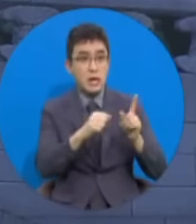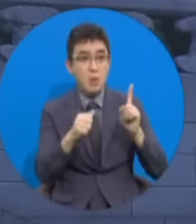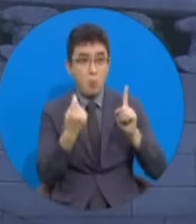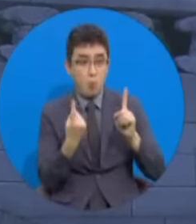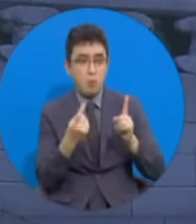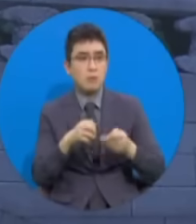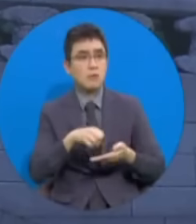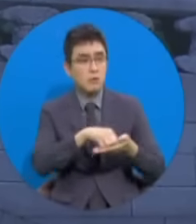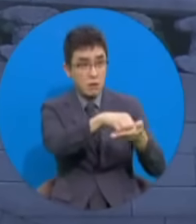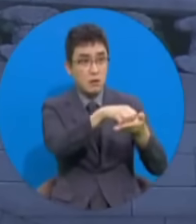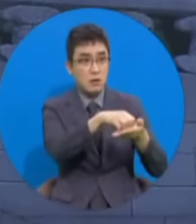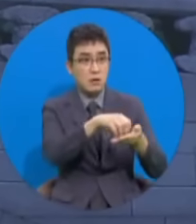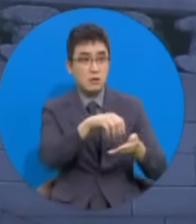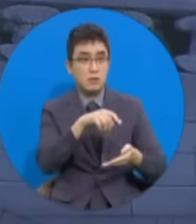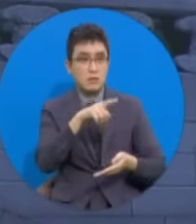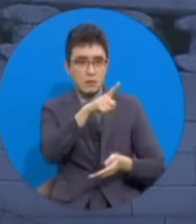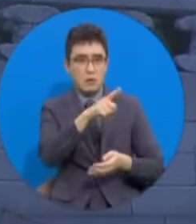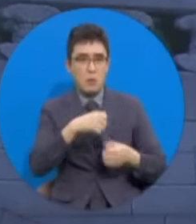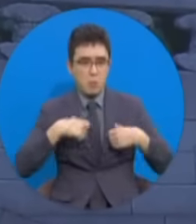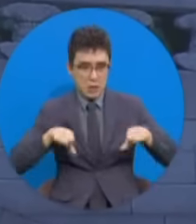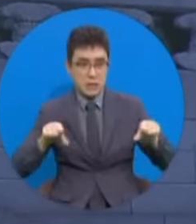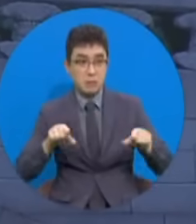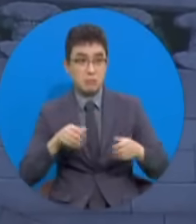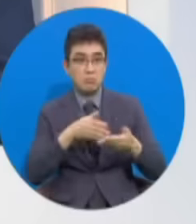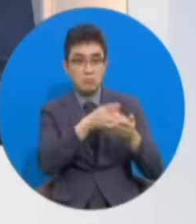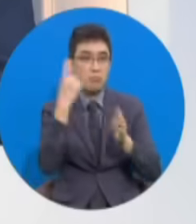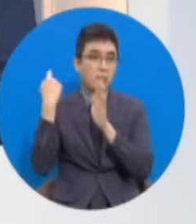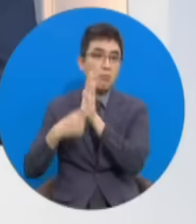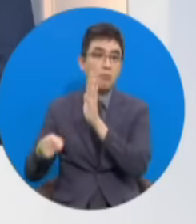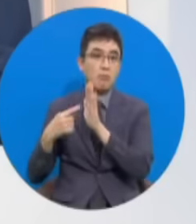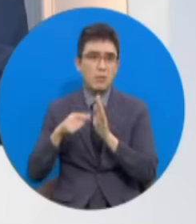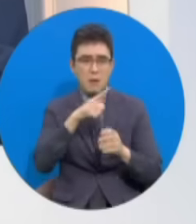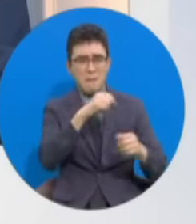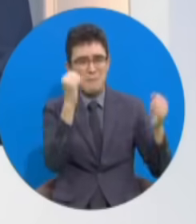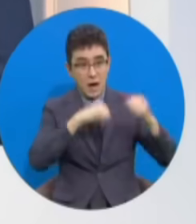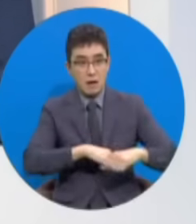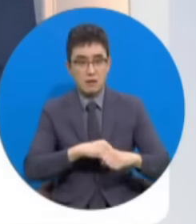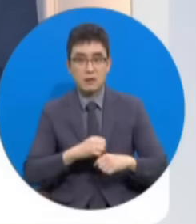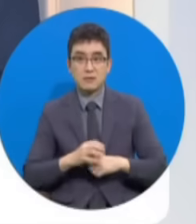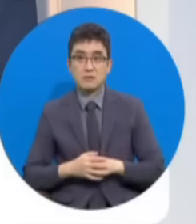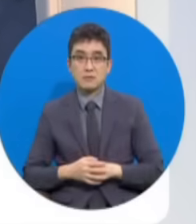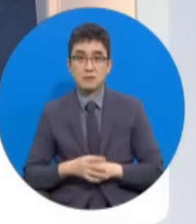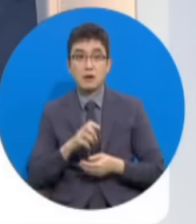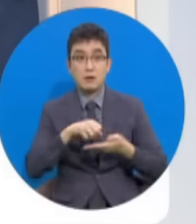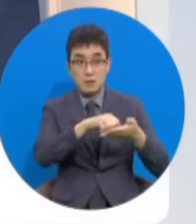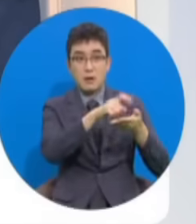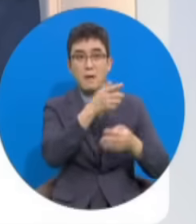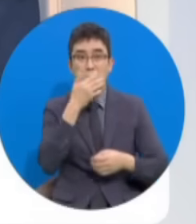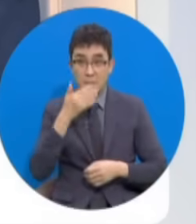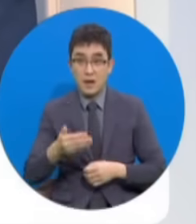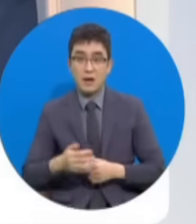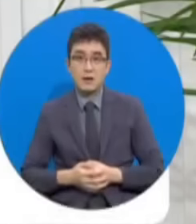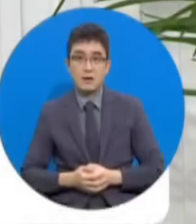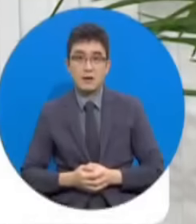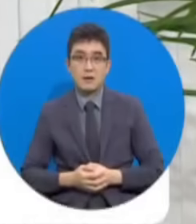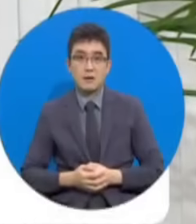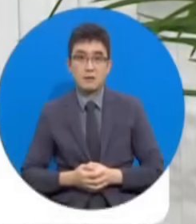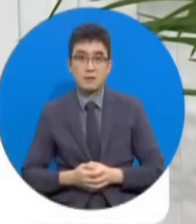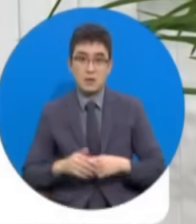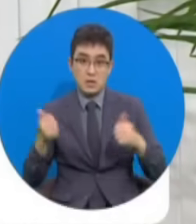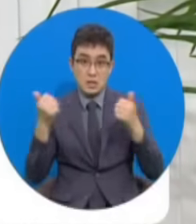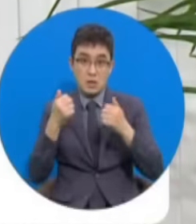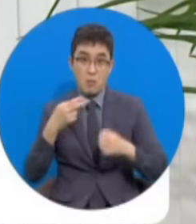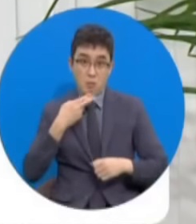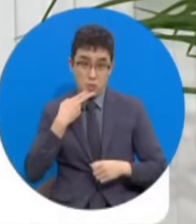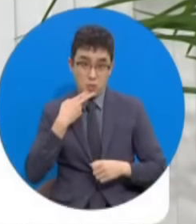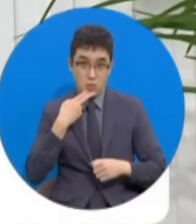망한다고 보십니까? 안 망한다고 보십니까? 아니 그 실질적인 불체포특권 포기는 이루어질 겁니다. 예. 이미 지도부에서 밝혔던 것처럼 회기 잡지 않고